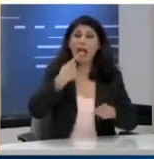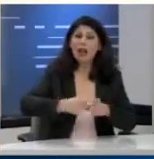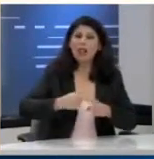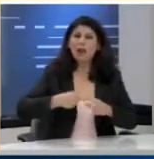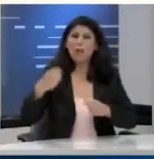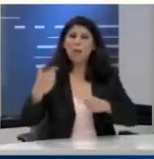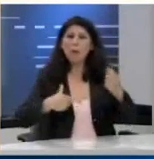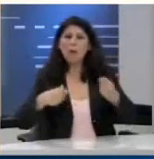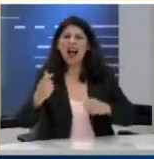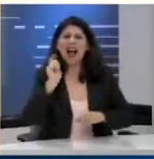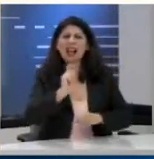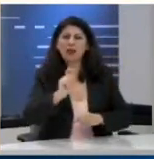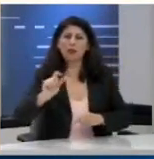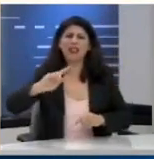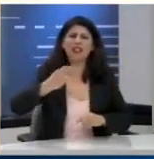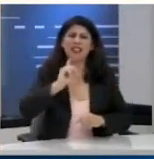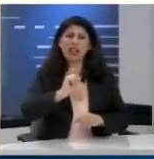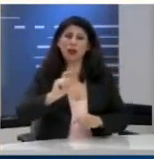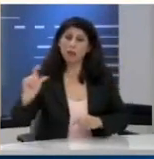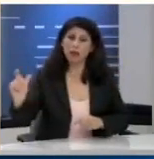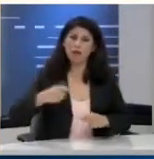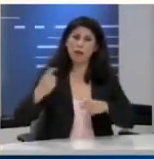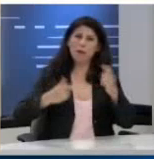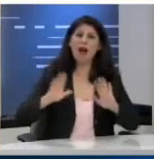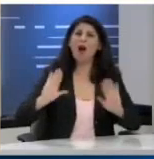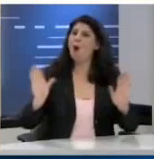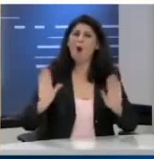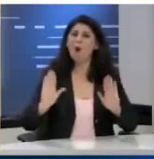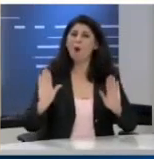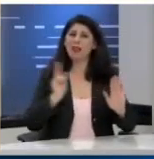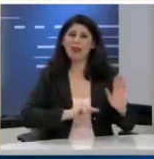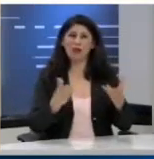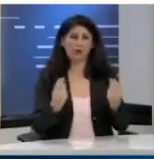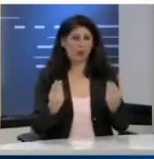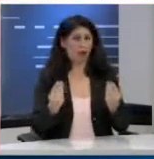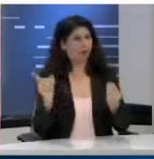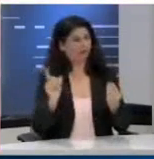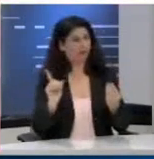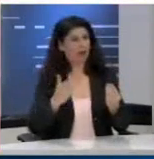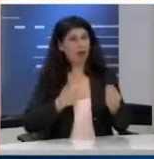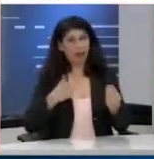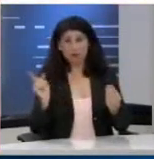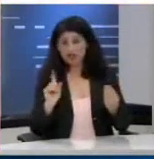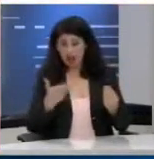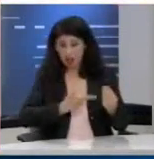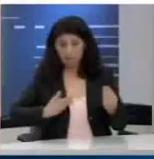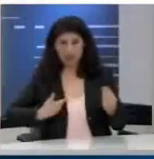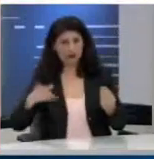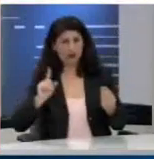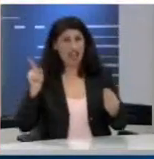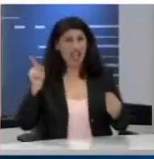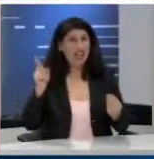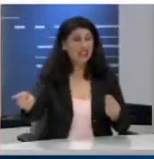σπαταλούσε εκατομμύρια και δισεκατομμύρια, όχι όμως για χάρη των πολλών. Δεν ήμασταν εμείς, αλλά εσείς